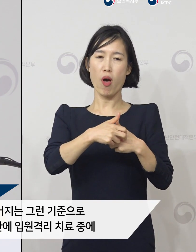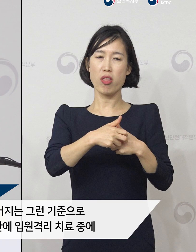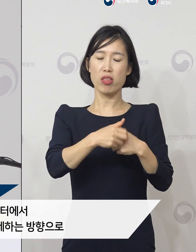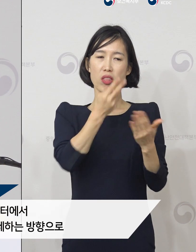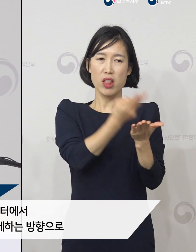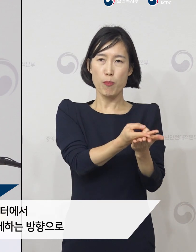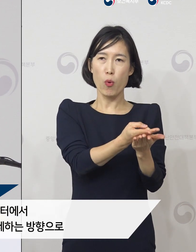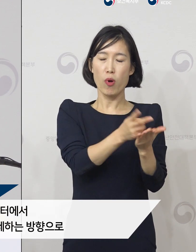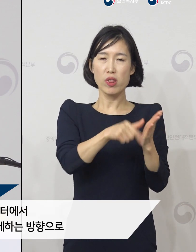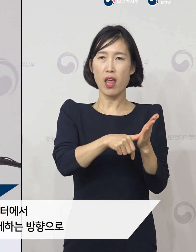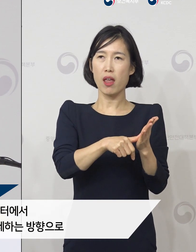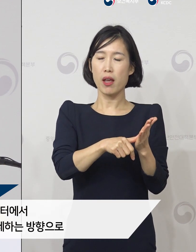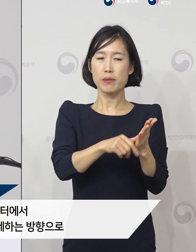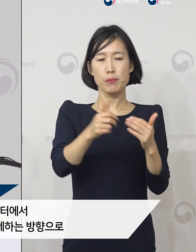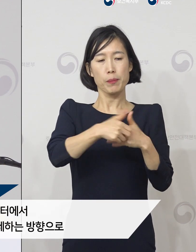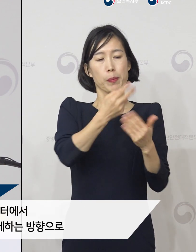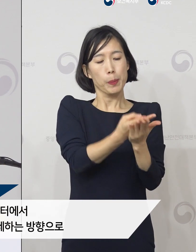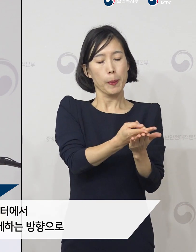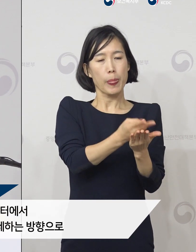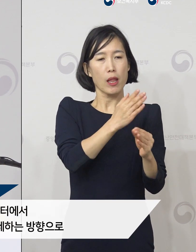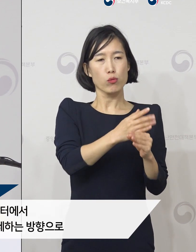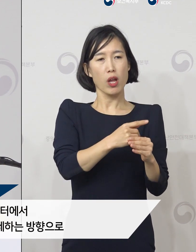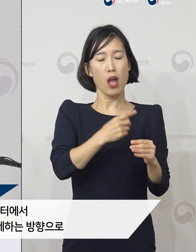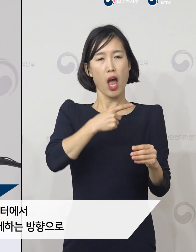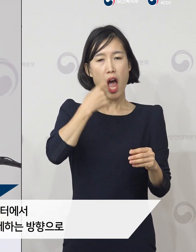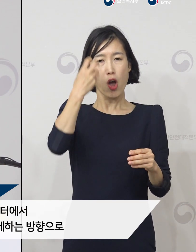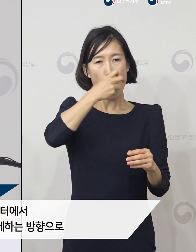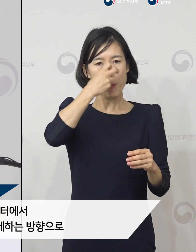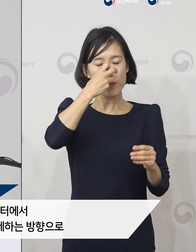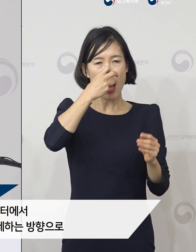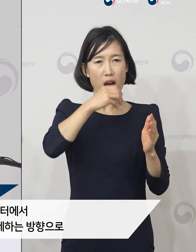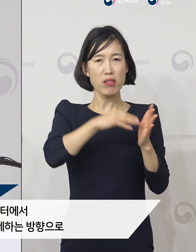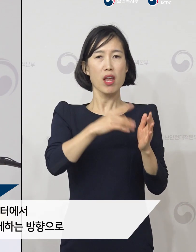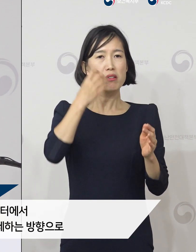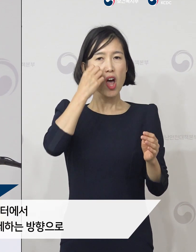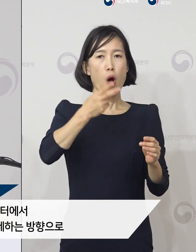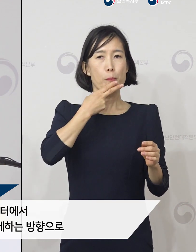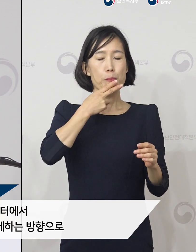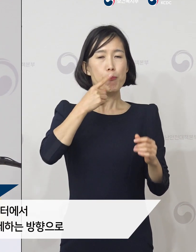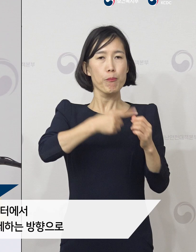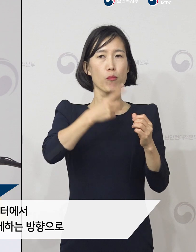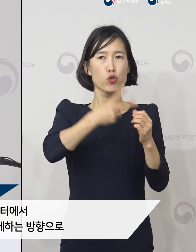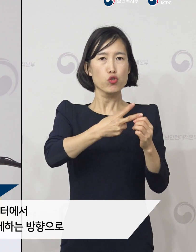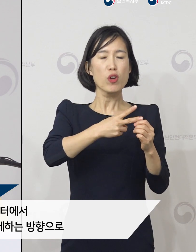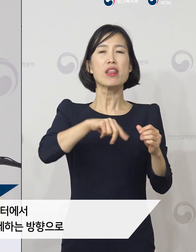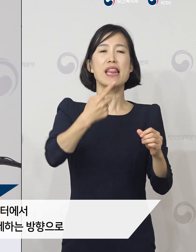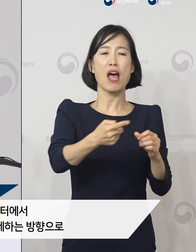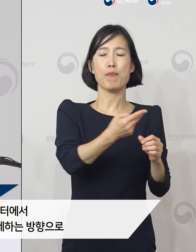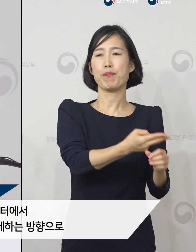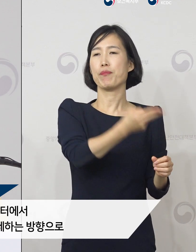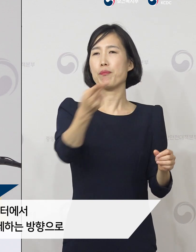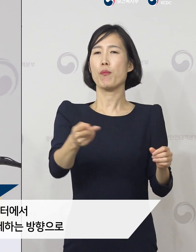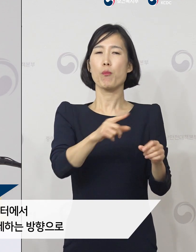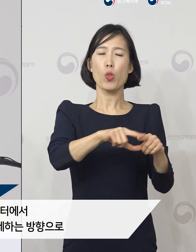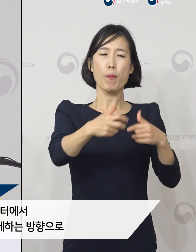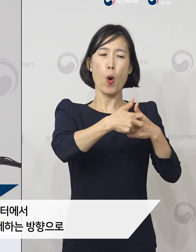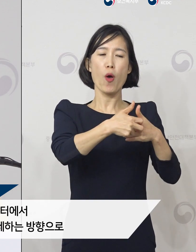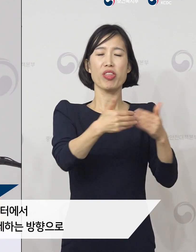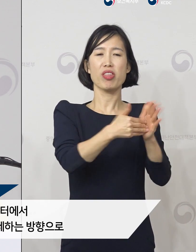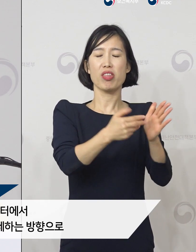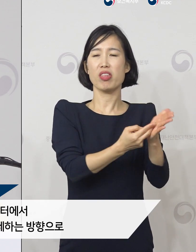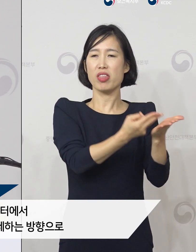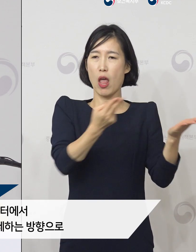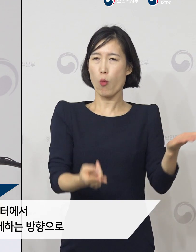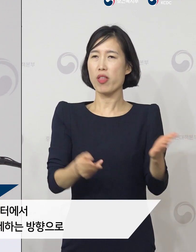중에 임상 증상이 호전된 경우는 퇴원하여 생활치료센터에서 전염력이 없어질 때까지 경과 관찰